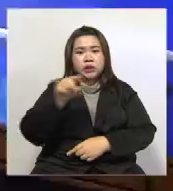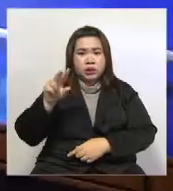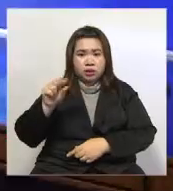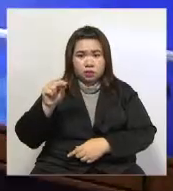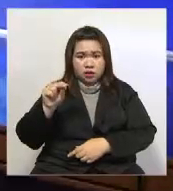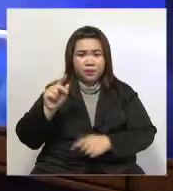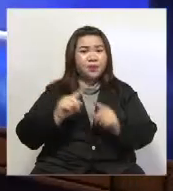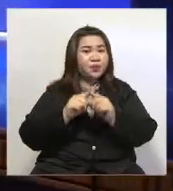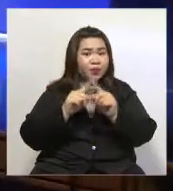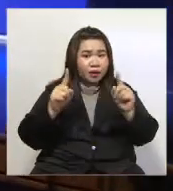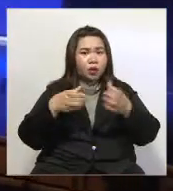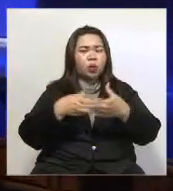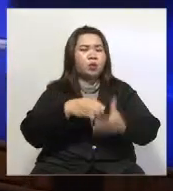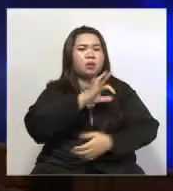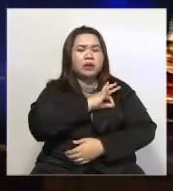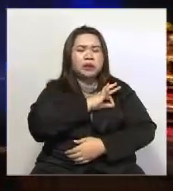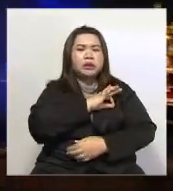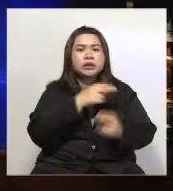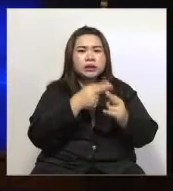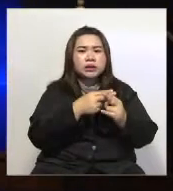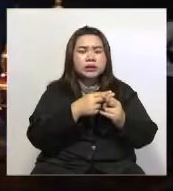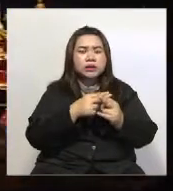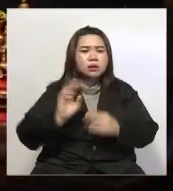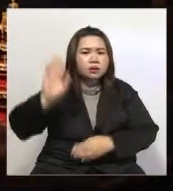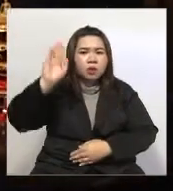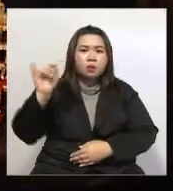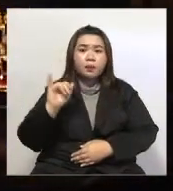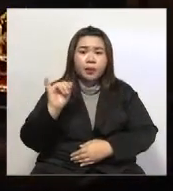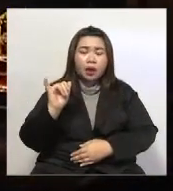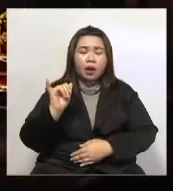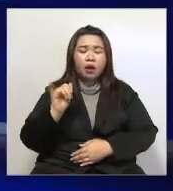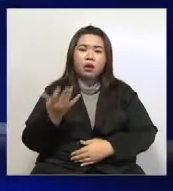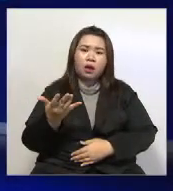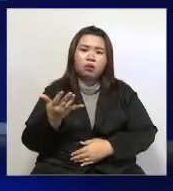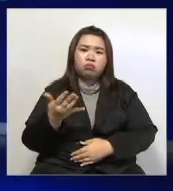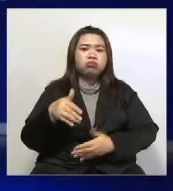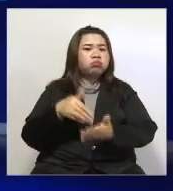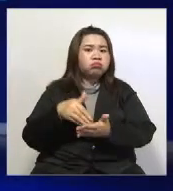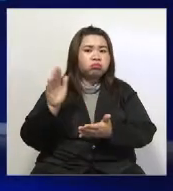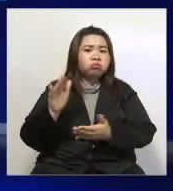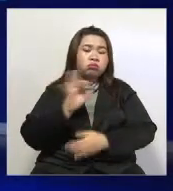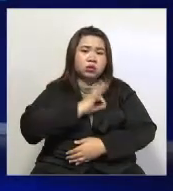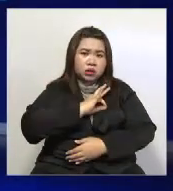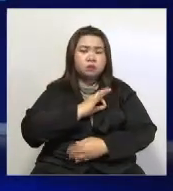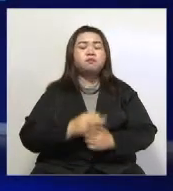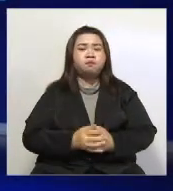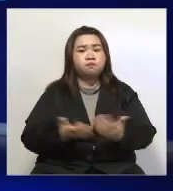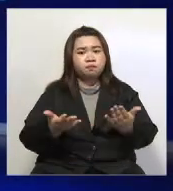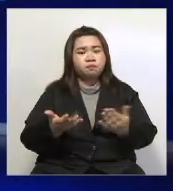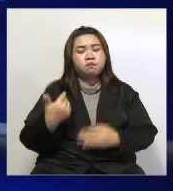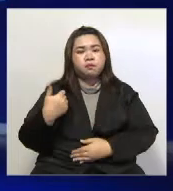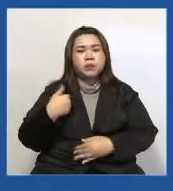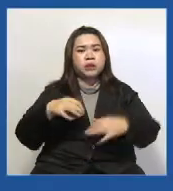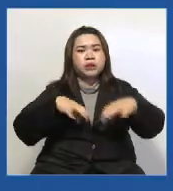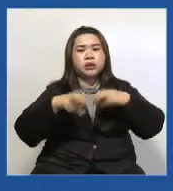มาแต่สมาชิกพรรคที่ไม่ยืนยันตนต่อหัวหน้าพรรคตามกำหนดให้ถือว่าพ้นความเป็นสมาชิกภาพรวมถึงการ